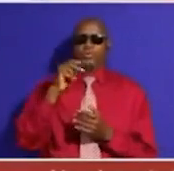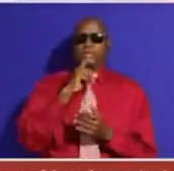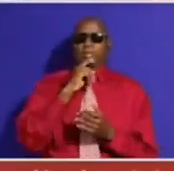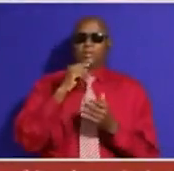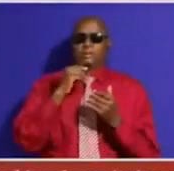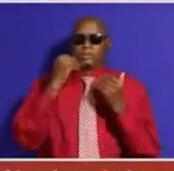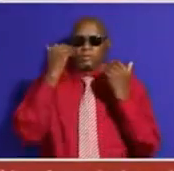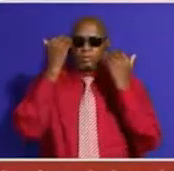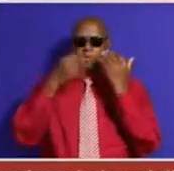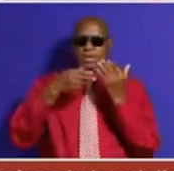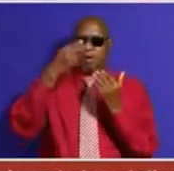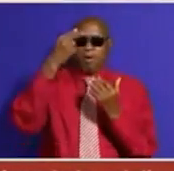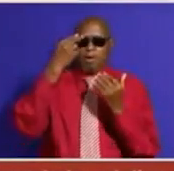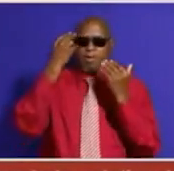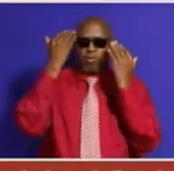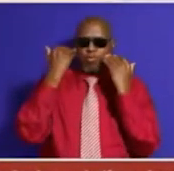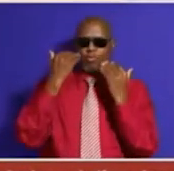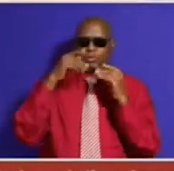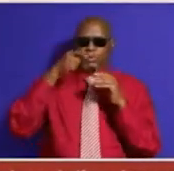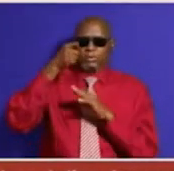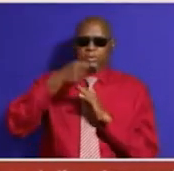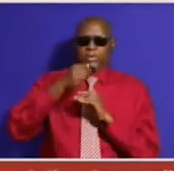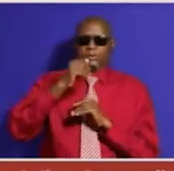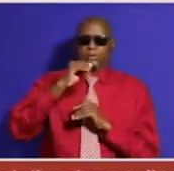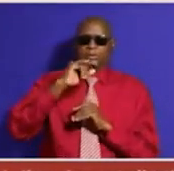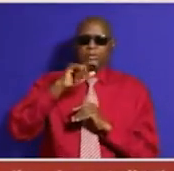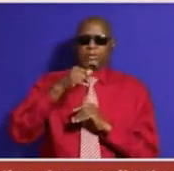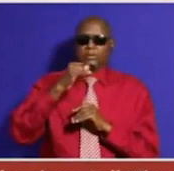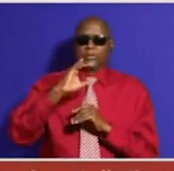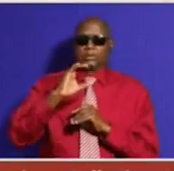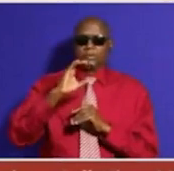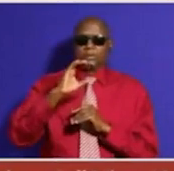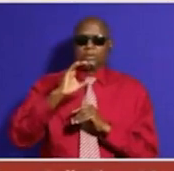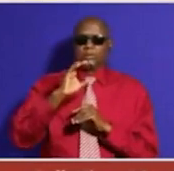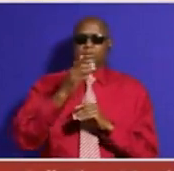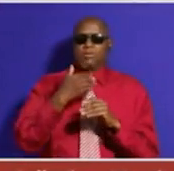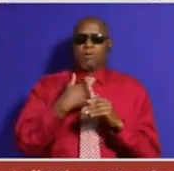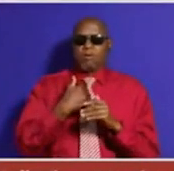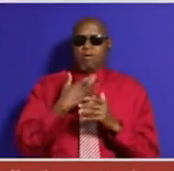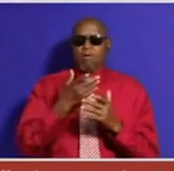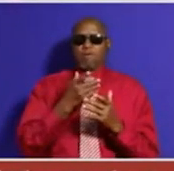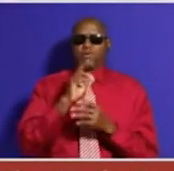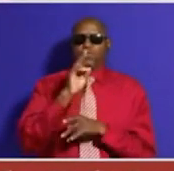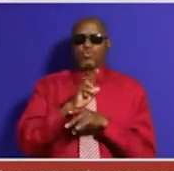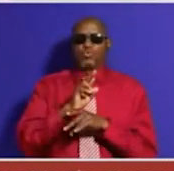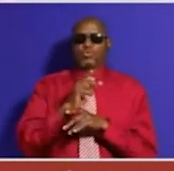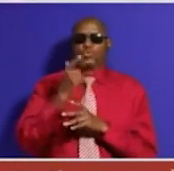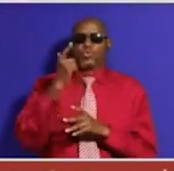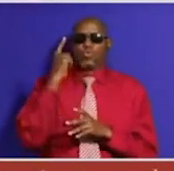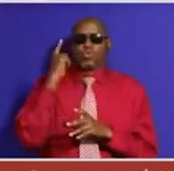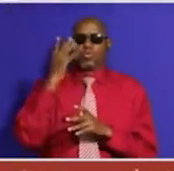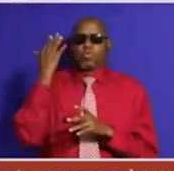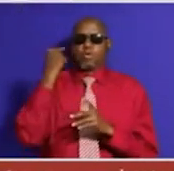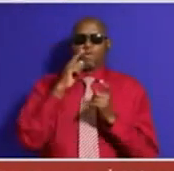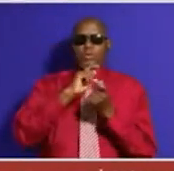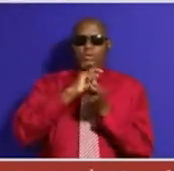mwaka 2023 alikiuka sheria kwa kutumia kifungu cha sheria ambacho kilikuwa kimerekebishwa